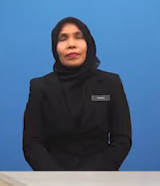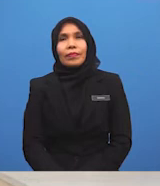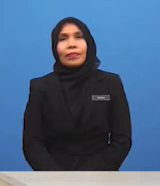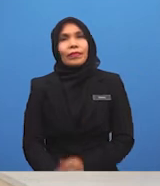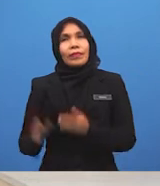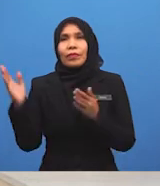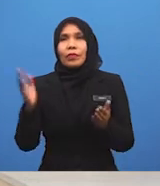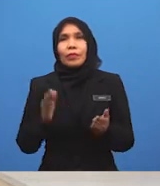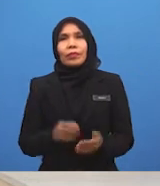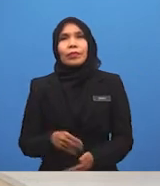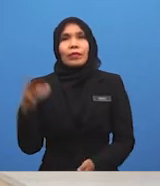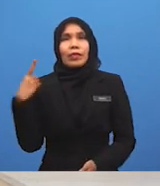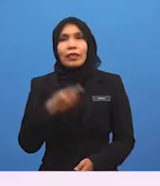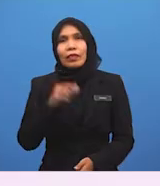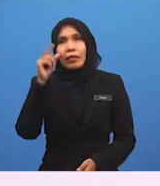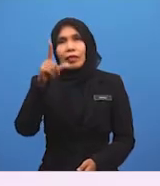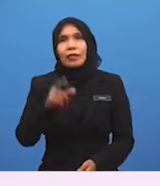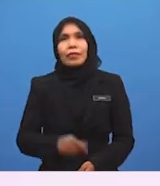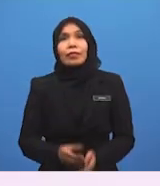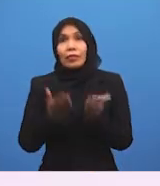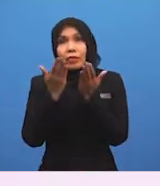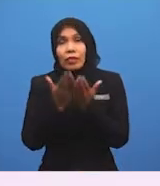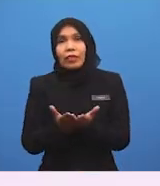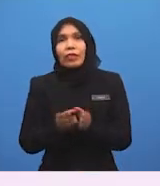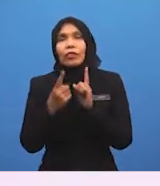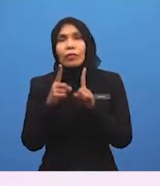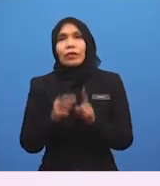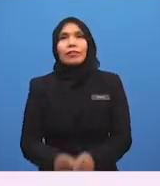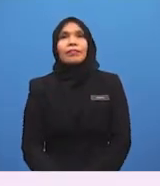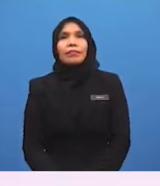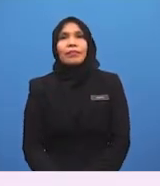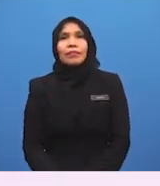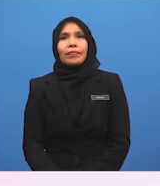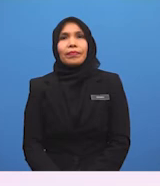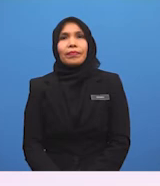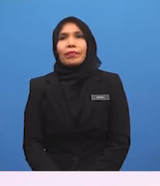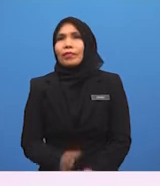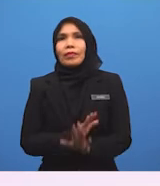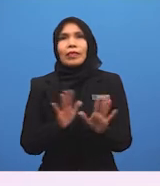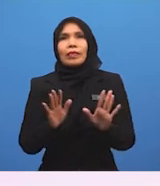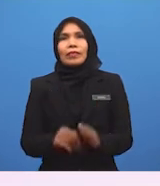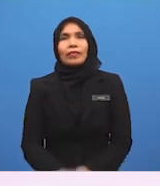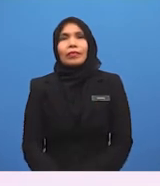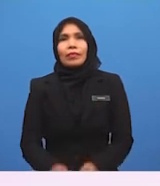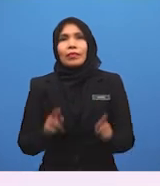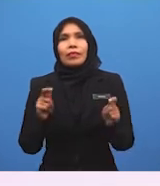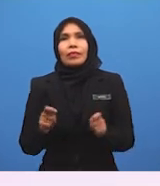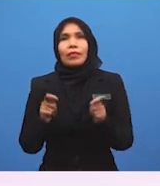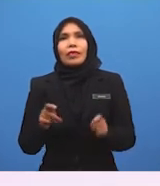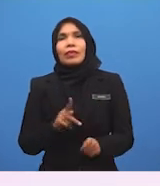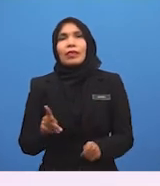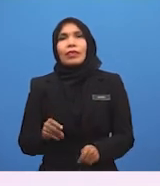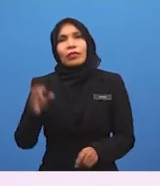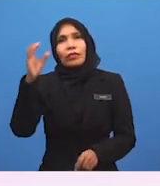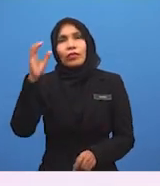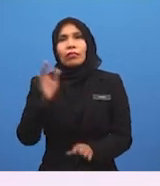lihat cadangan jawapan. Jawapan bagi soalan pertama, tidak, tindakan Chong tidak